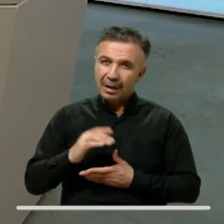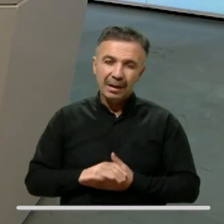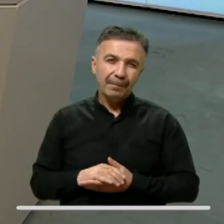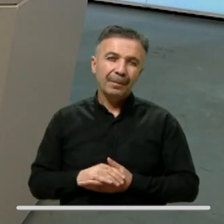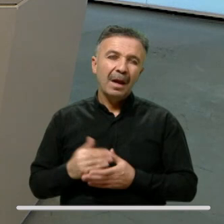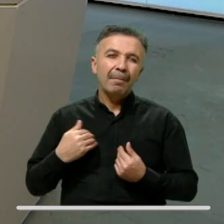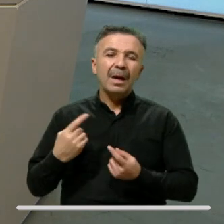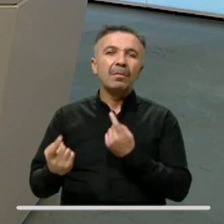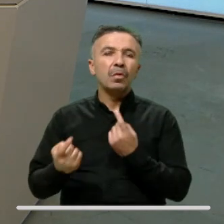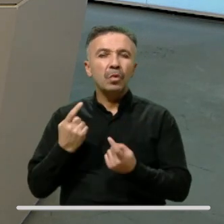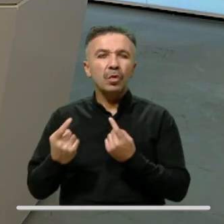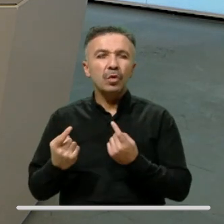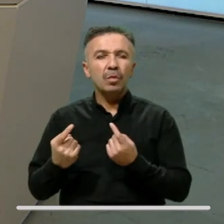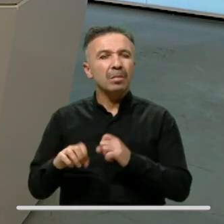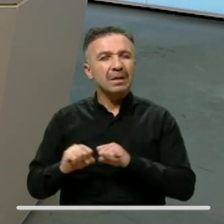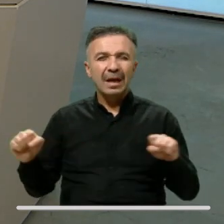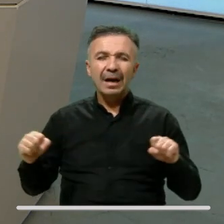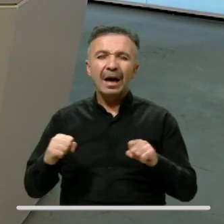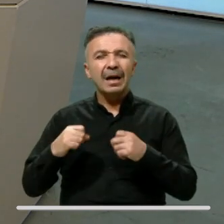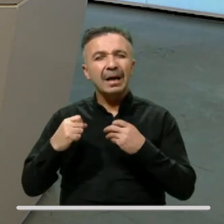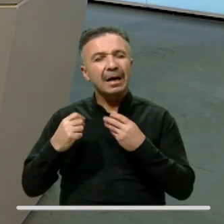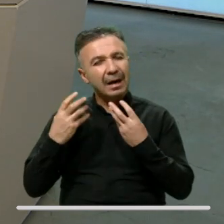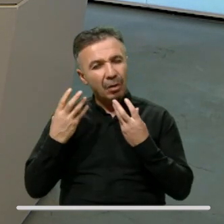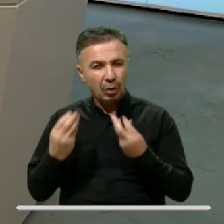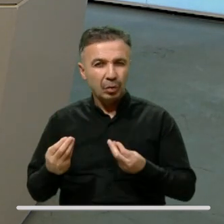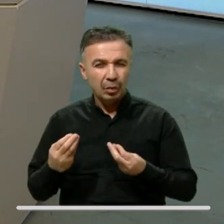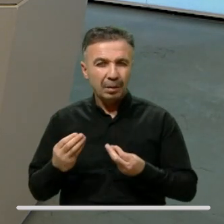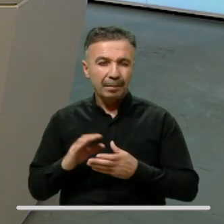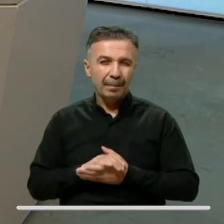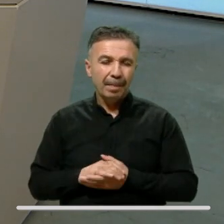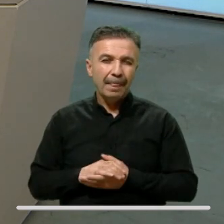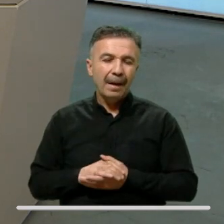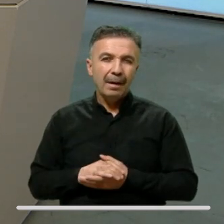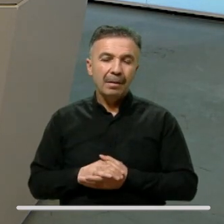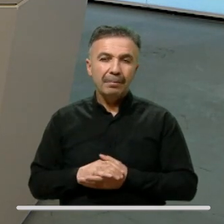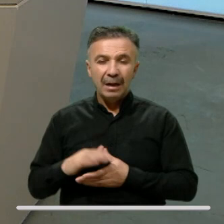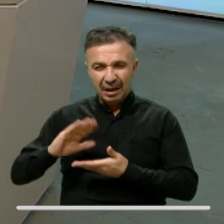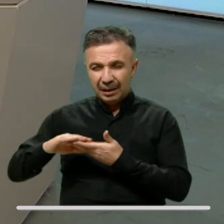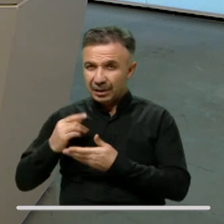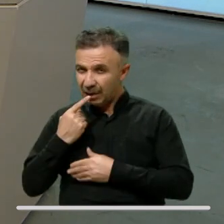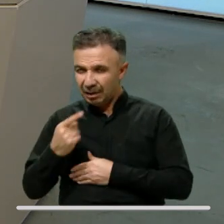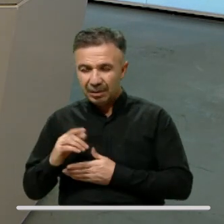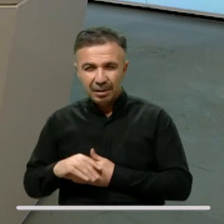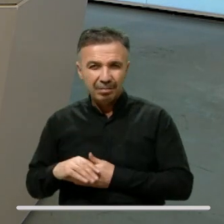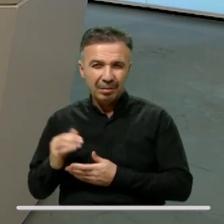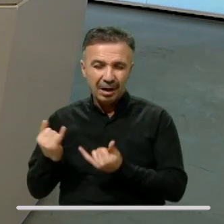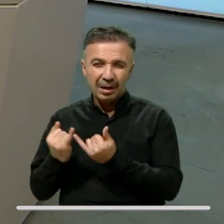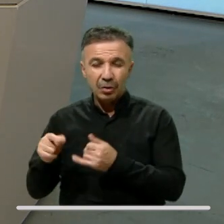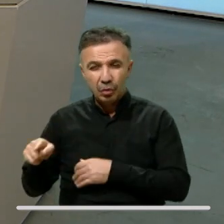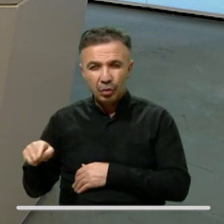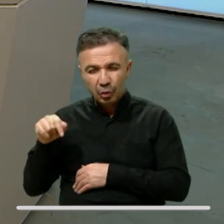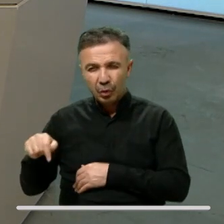benim mahsulüm bayağı zayiat verdi yani. Evet. En son ben arkadaşa dedim, vatandaşa, kardeşim filan güne